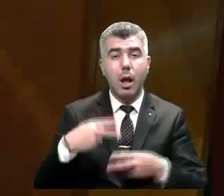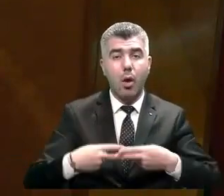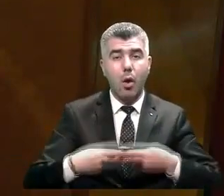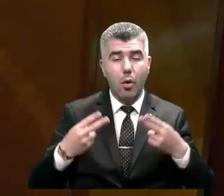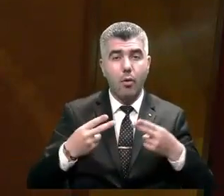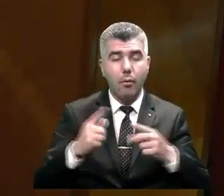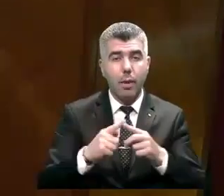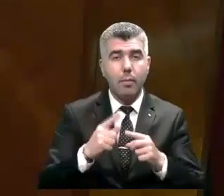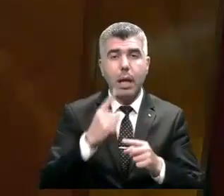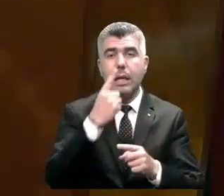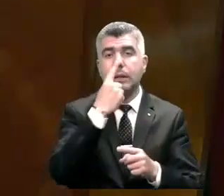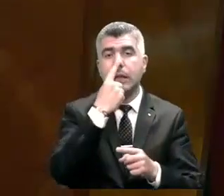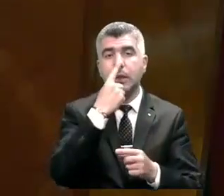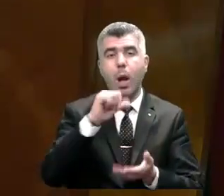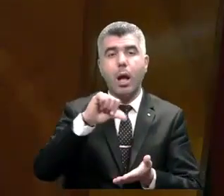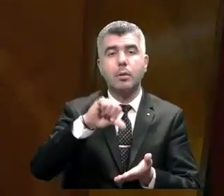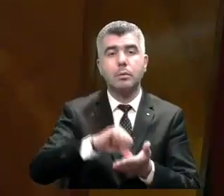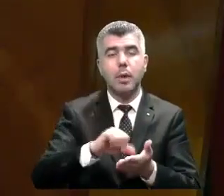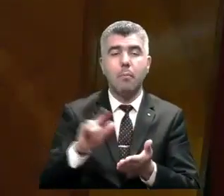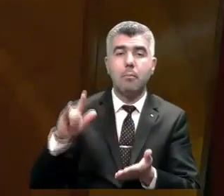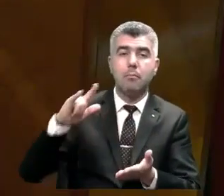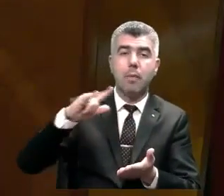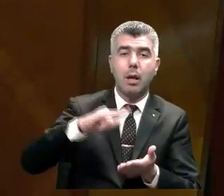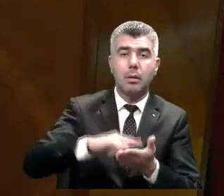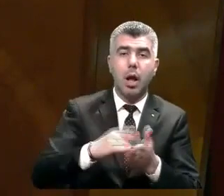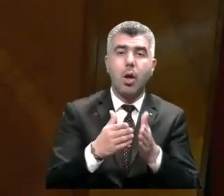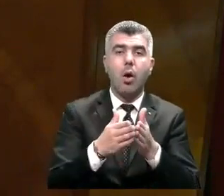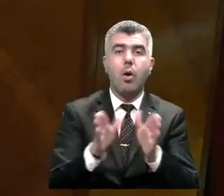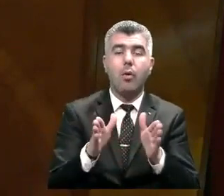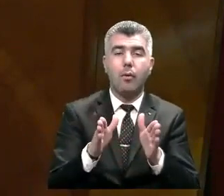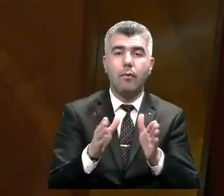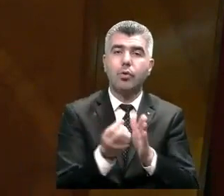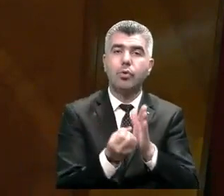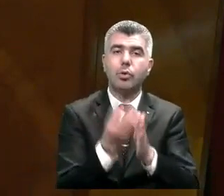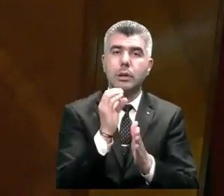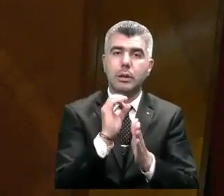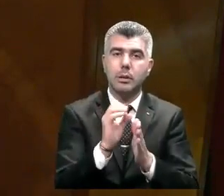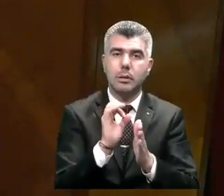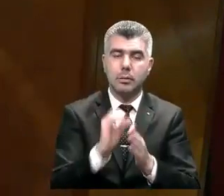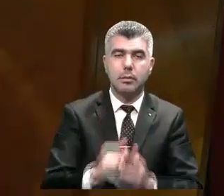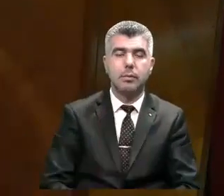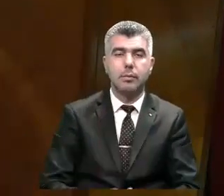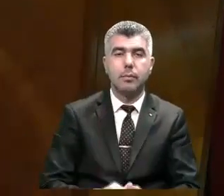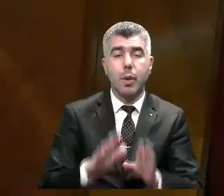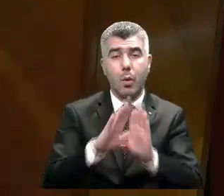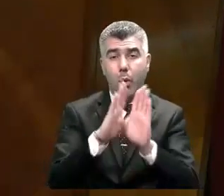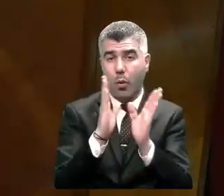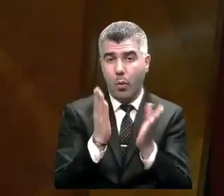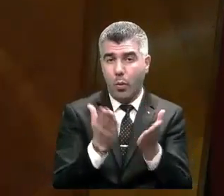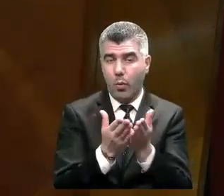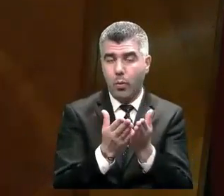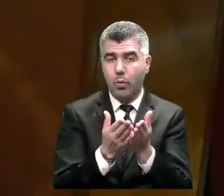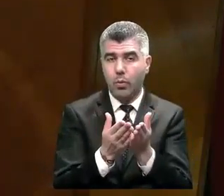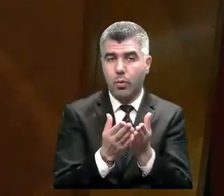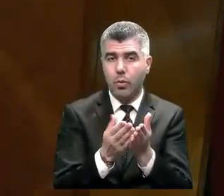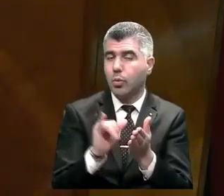المطار ديال تطوان بعد ما فتحنا المدرج الجديد. هذا كله الهدف